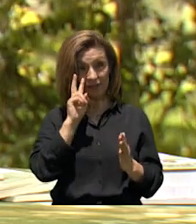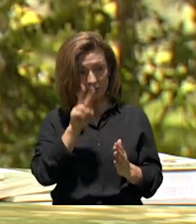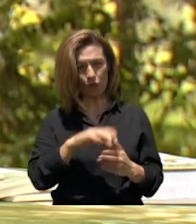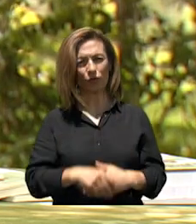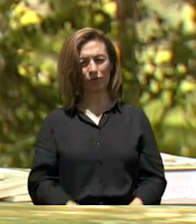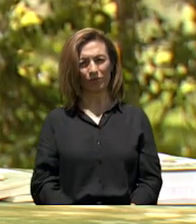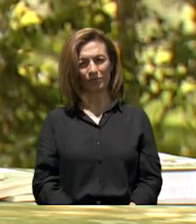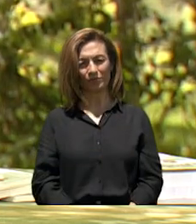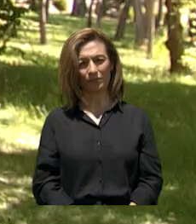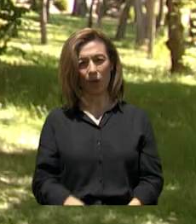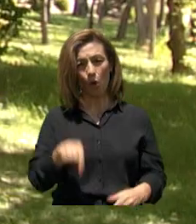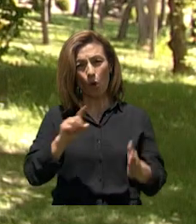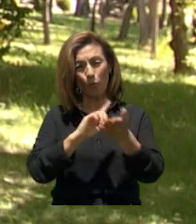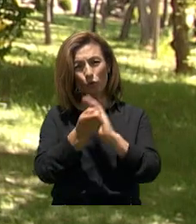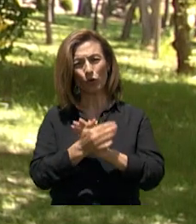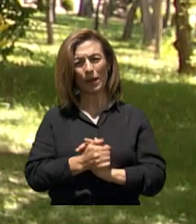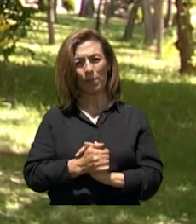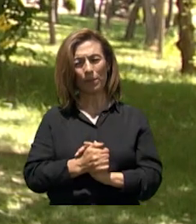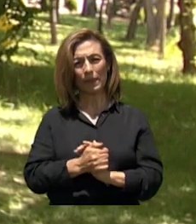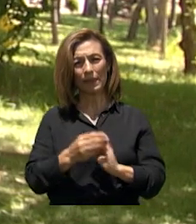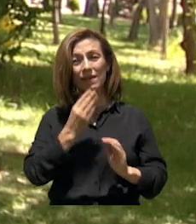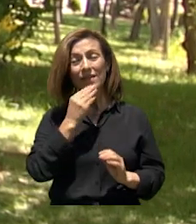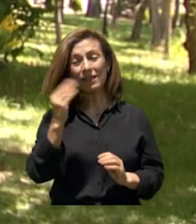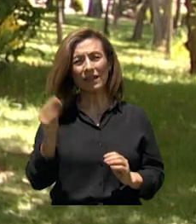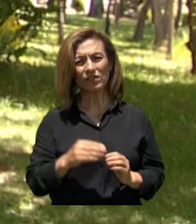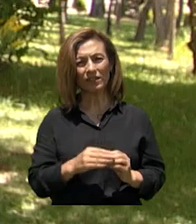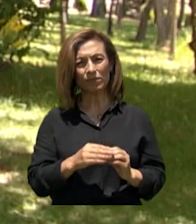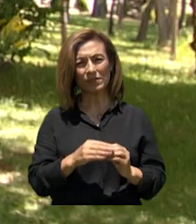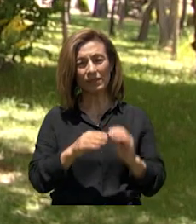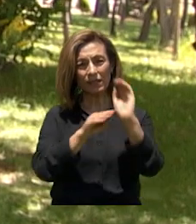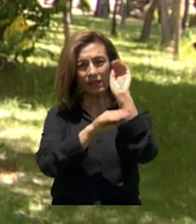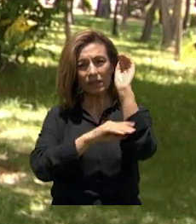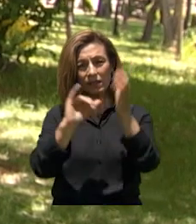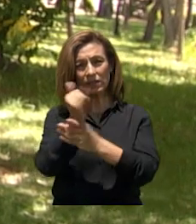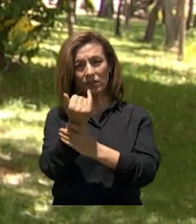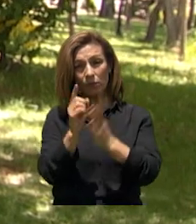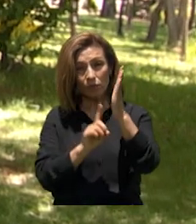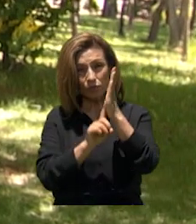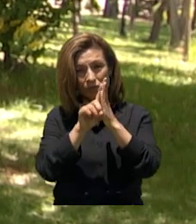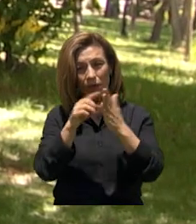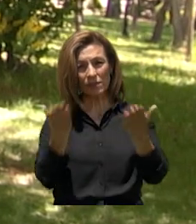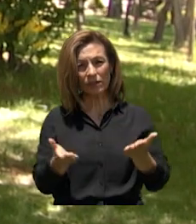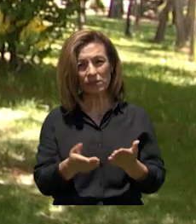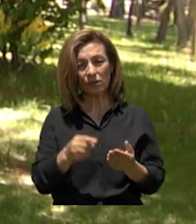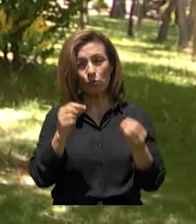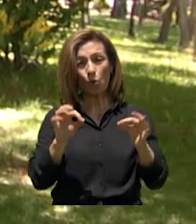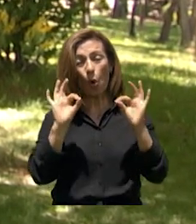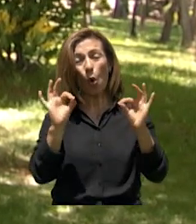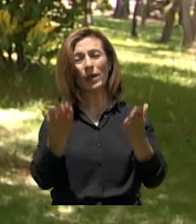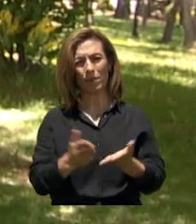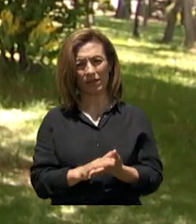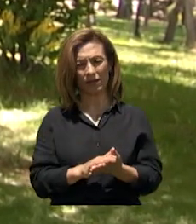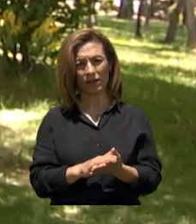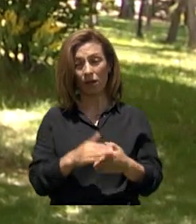gözlemledik Bu dönem gençlerimizin yaşam becerilerini güçlendirmesi açısından büyük bir öneme